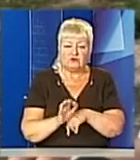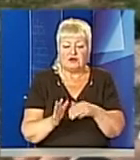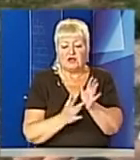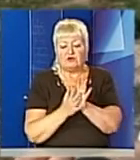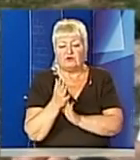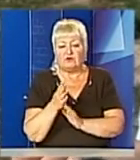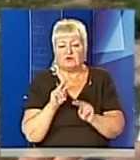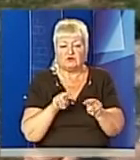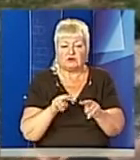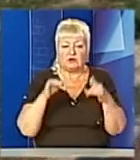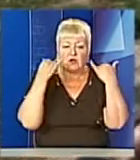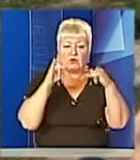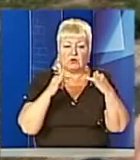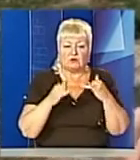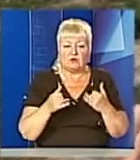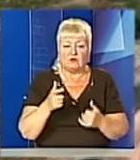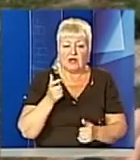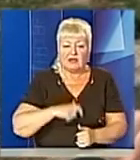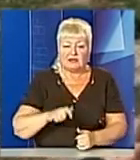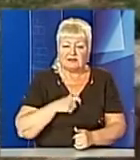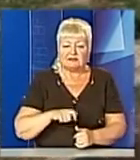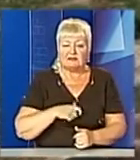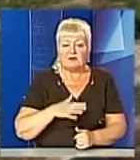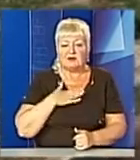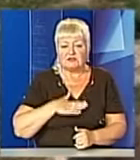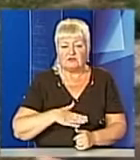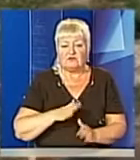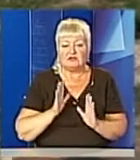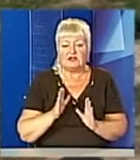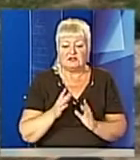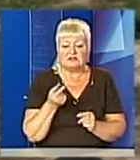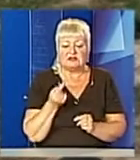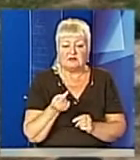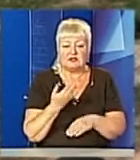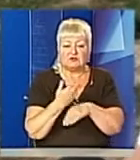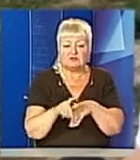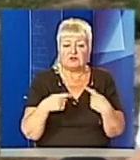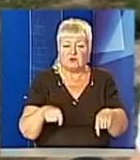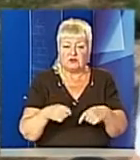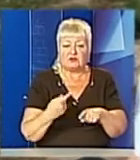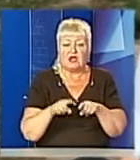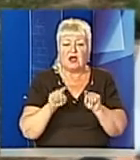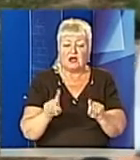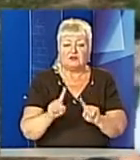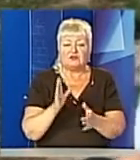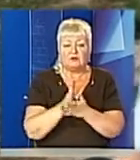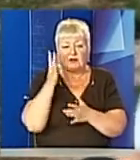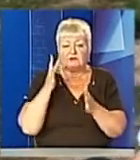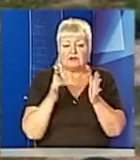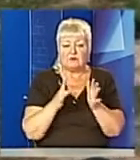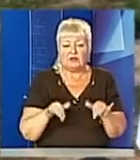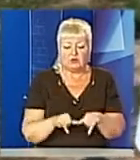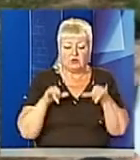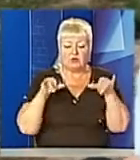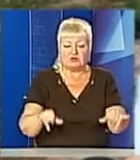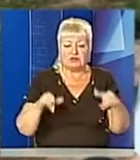вирощують, утримують худобу для своїх власних потреб, задоволення і лише невелику частину продають, а ті, які поставили собі за мету розширити